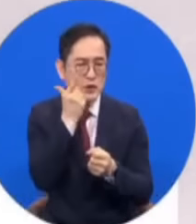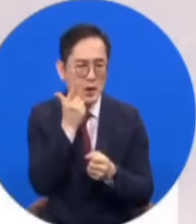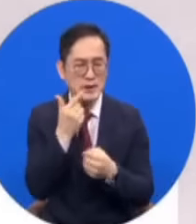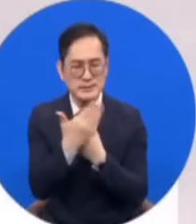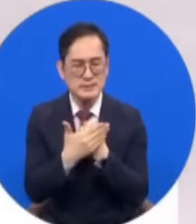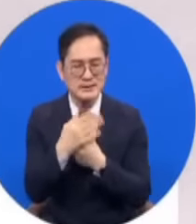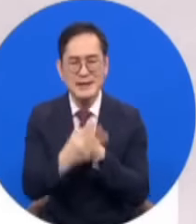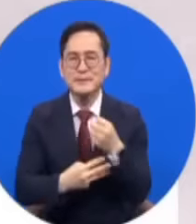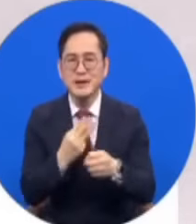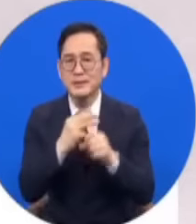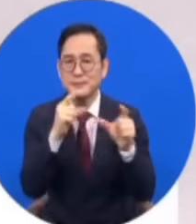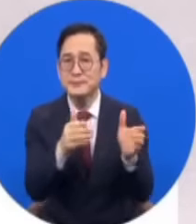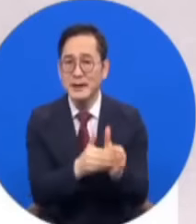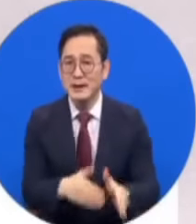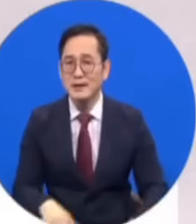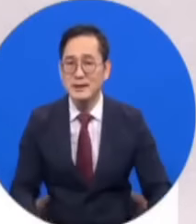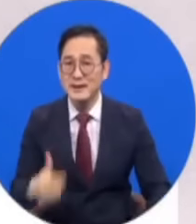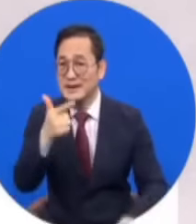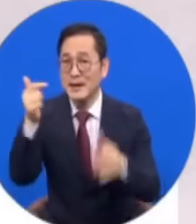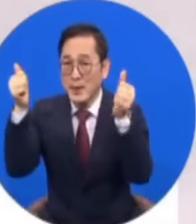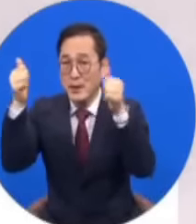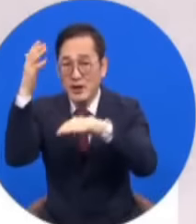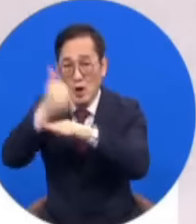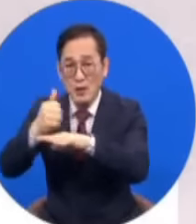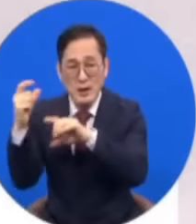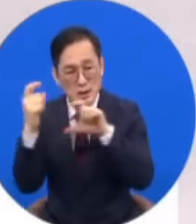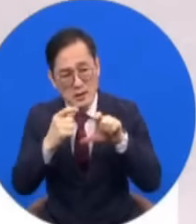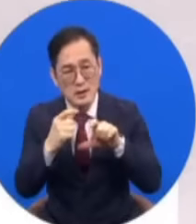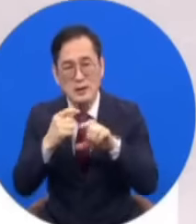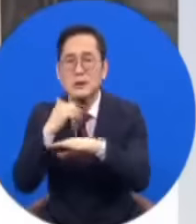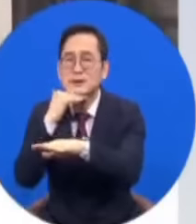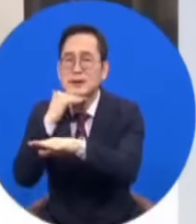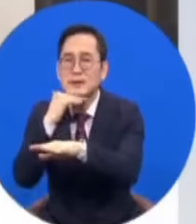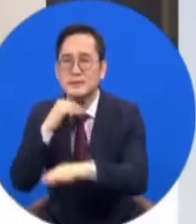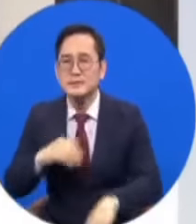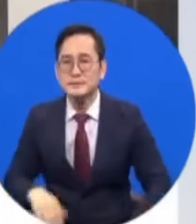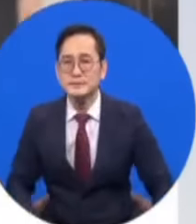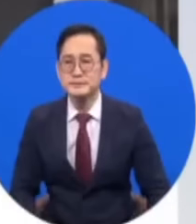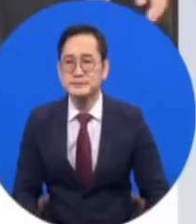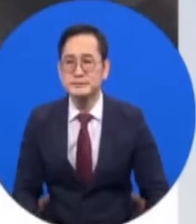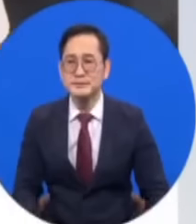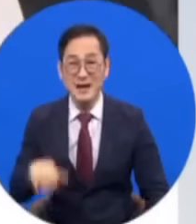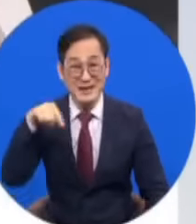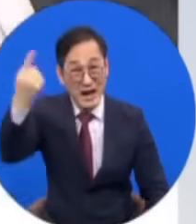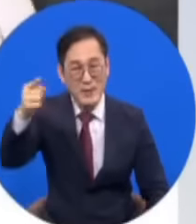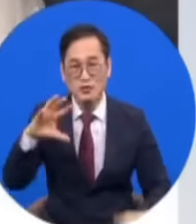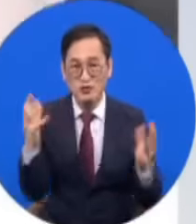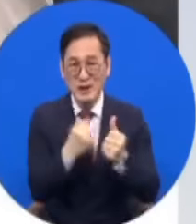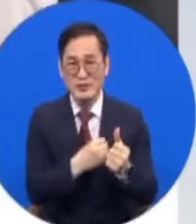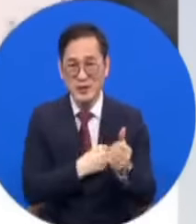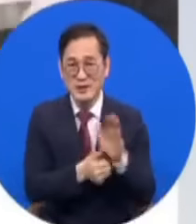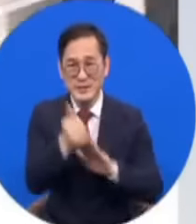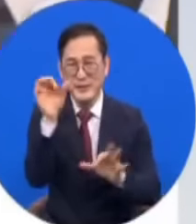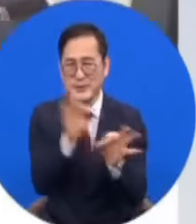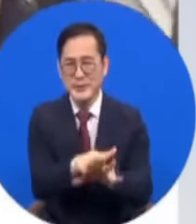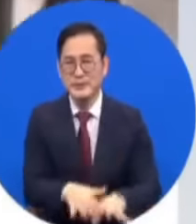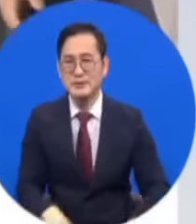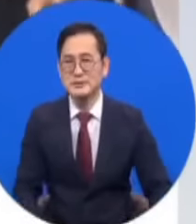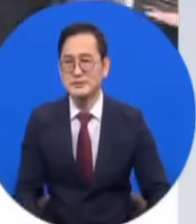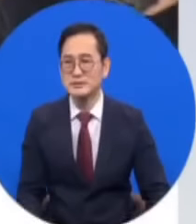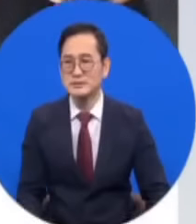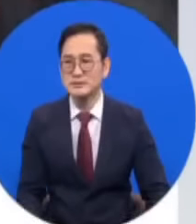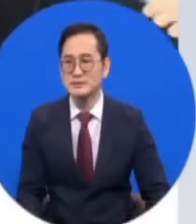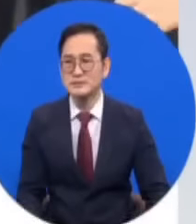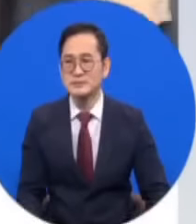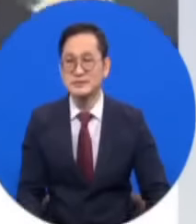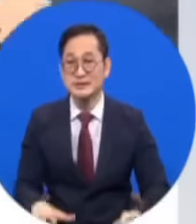그런데 네. 결과적으로 물론 이제 대법원에서 결과를 봐야겠지만 결국 다음 국회의원 될 가능성이 없어요. 그런데 아마 제가 볼 때는 이제